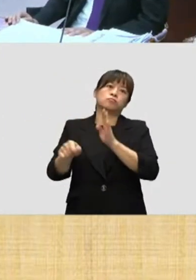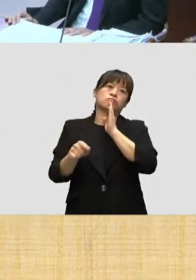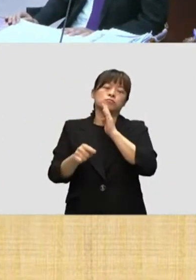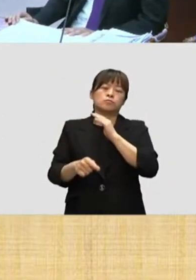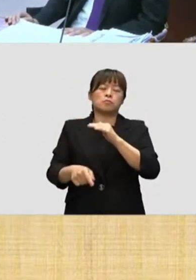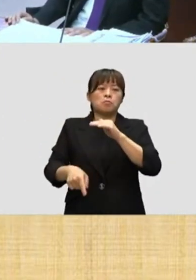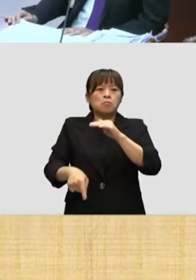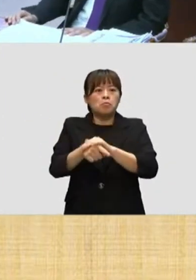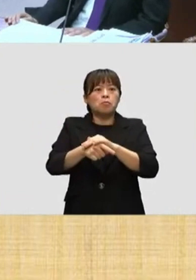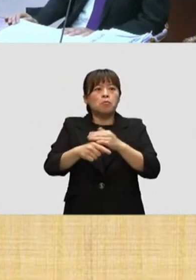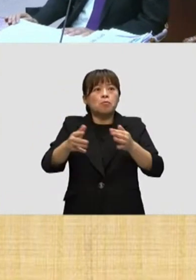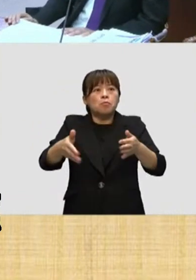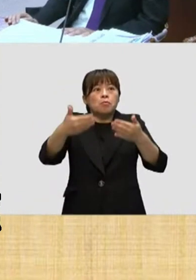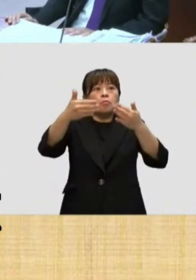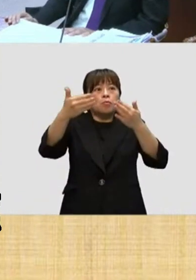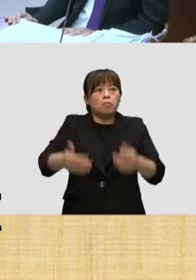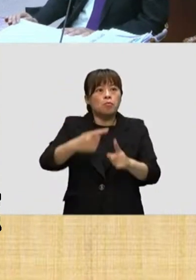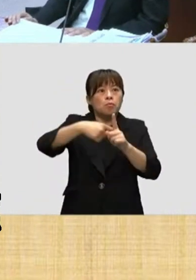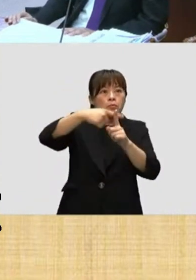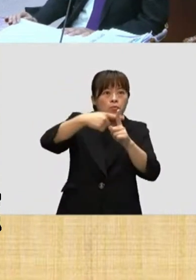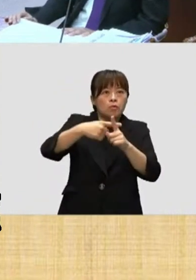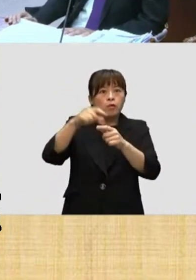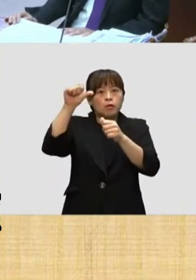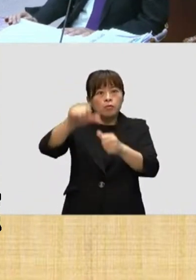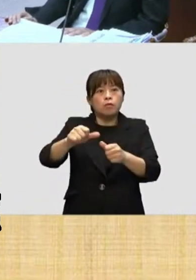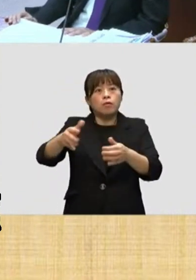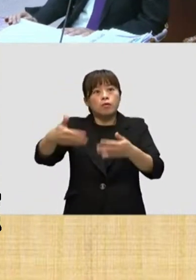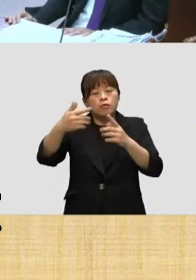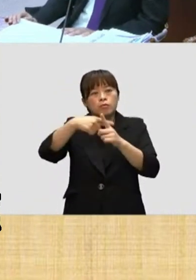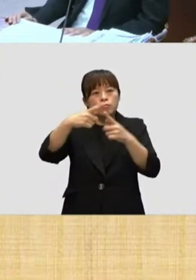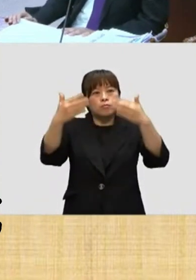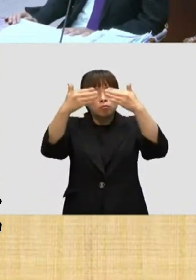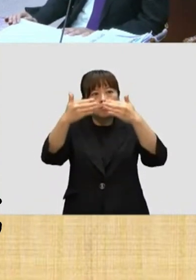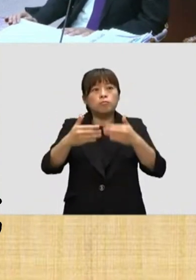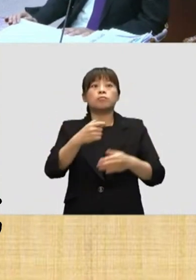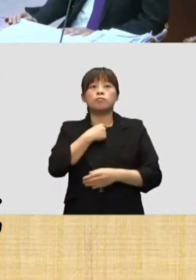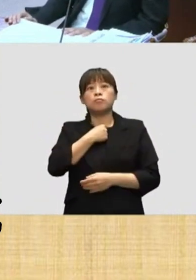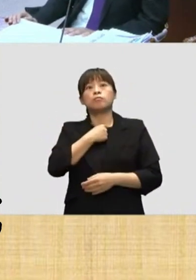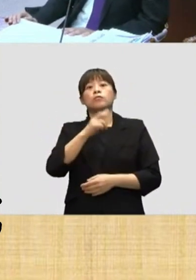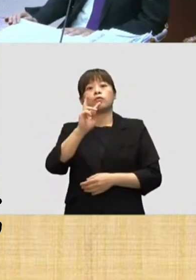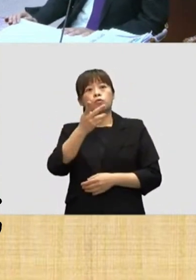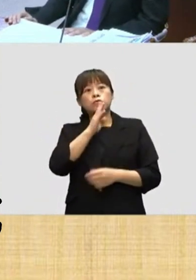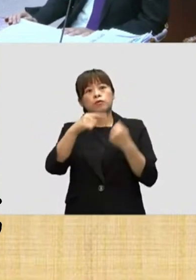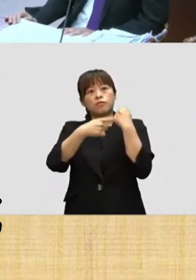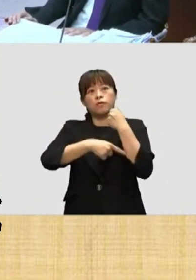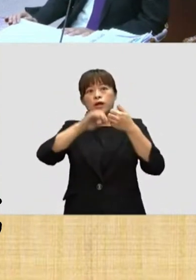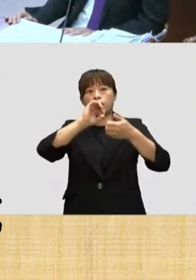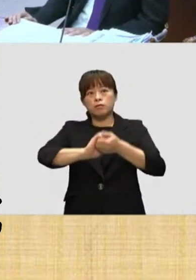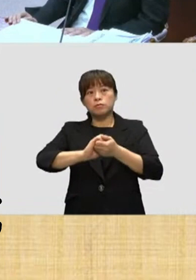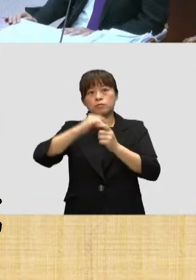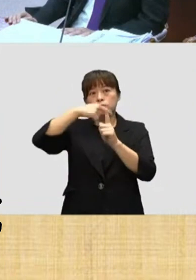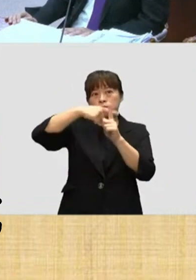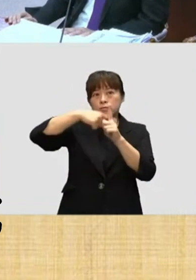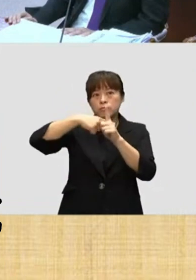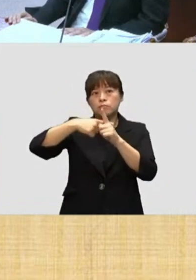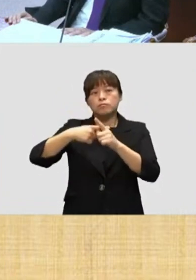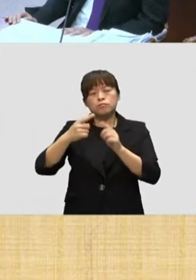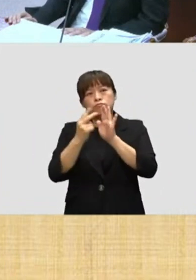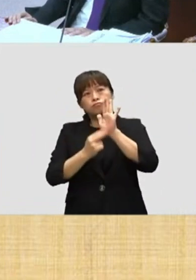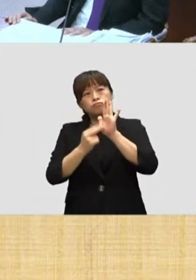罪轻重序列要跟处罚轻重序列相对应，或者法定刑的层级化来